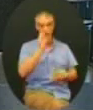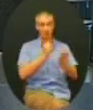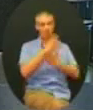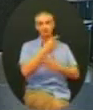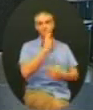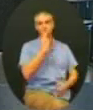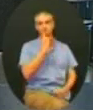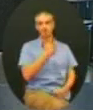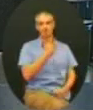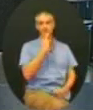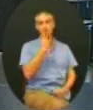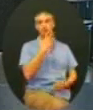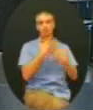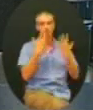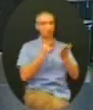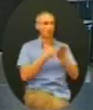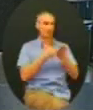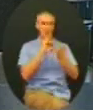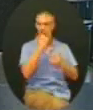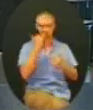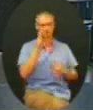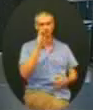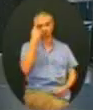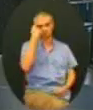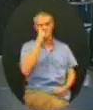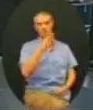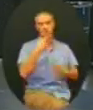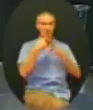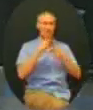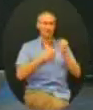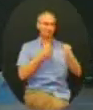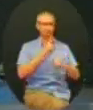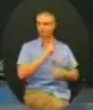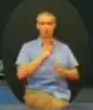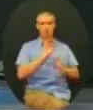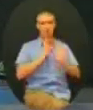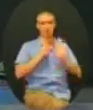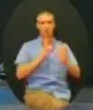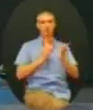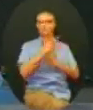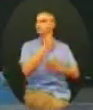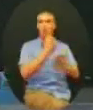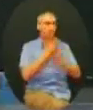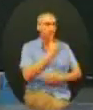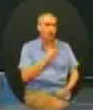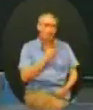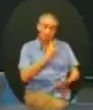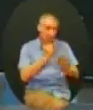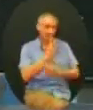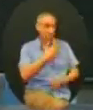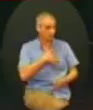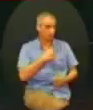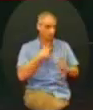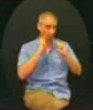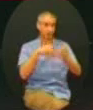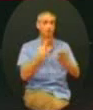הוא ספין. ספין אחד גדול, מפני שזהבה ועיסאווי יודעים היטב שחברי מרץ, כמו אף אחד לא אוהבים הדחות, זאת לא הדחה. זאת לא הדחה. אם הייתי רוצה